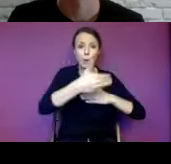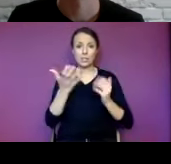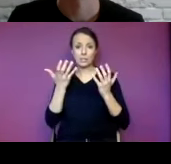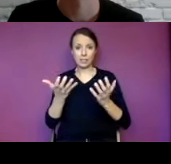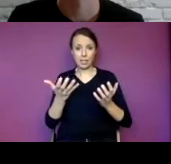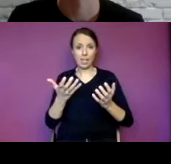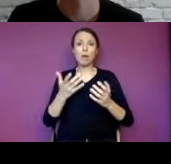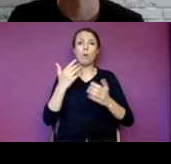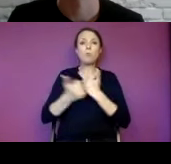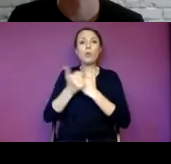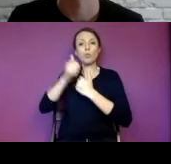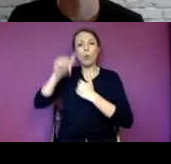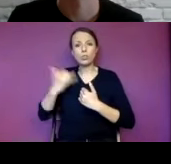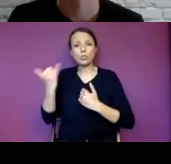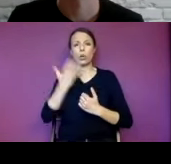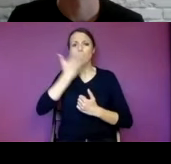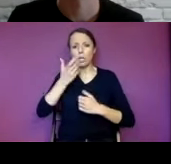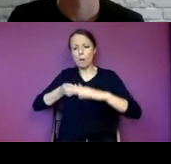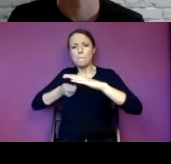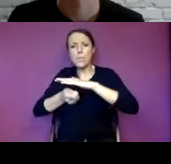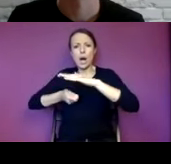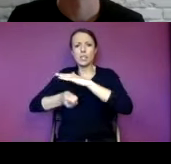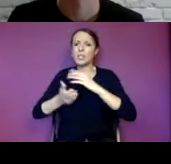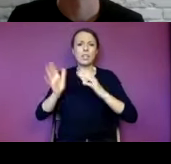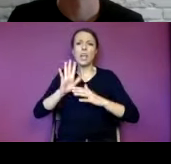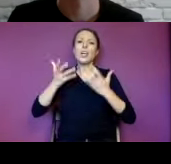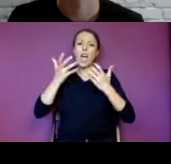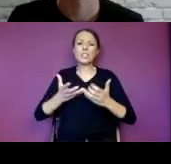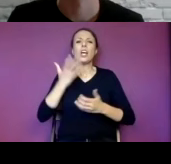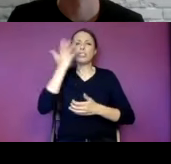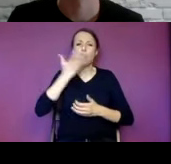jakby ten podstawowy pewnie, na takim najbardziej